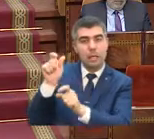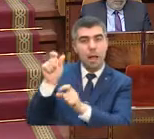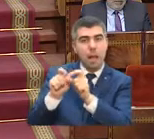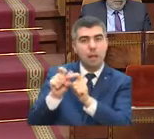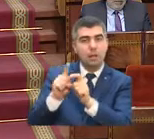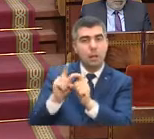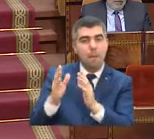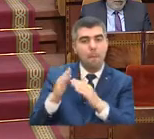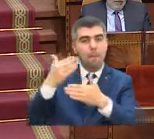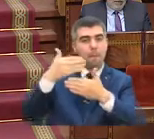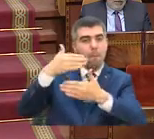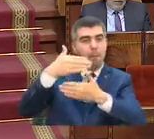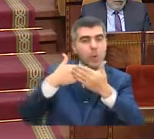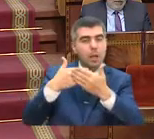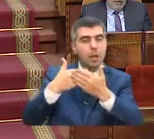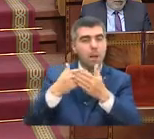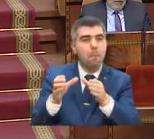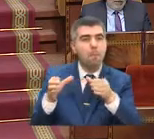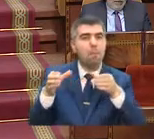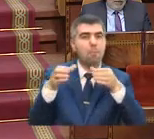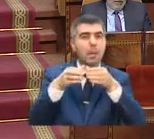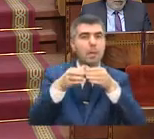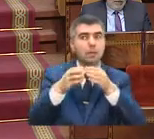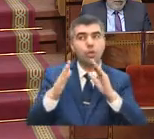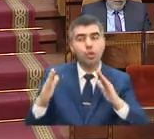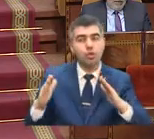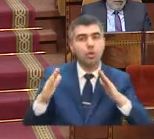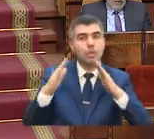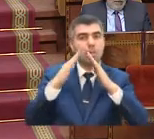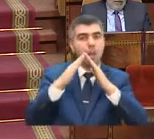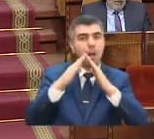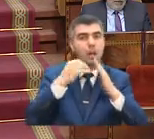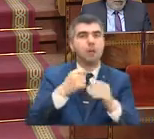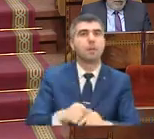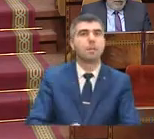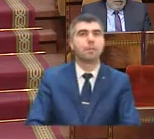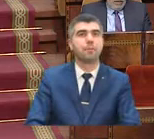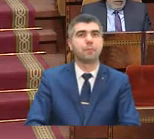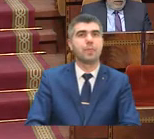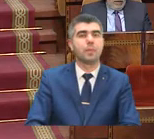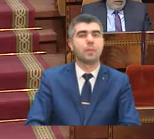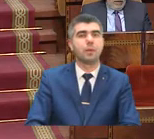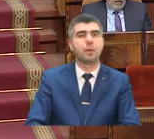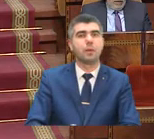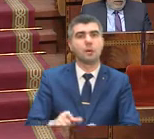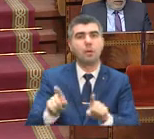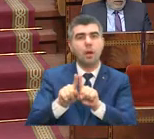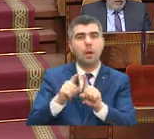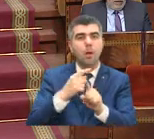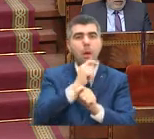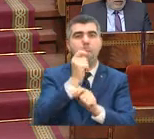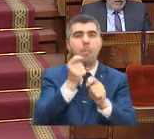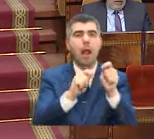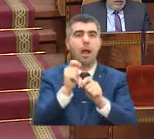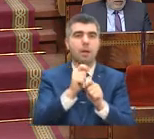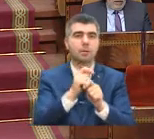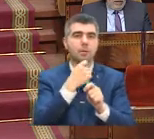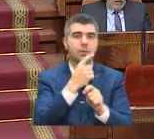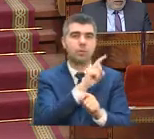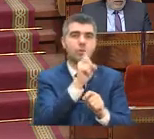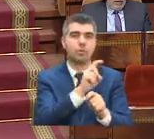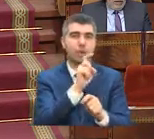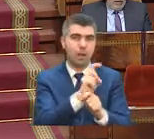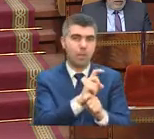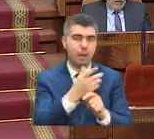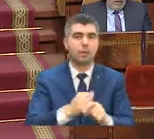بيته لولده في راس الجبل، كيقولوا له خصك دير التصميم. راه